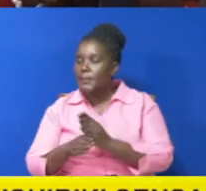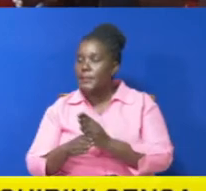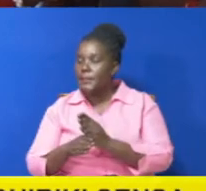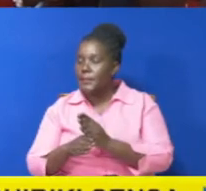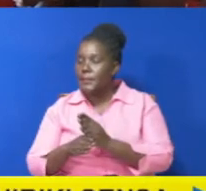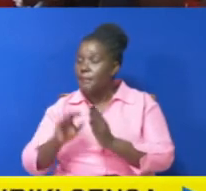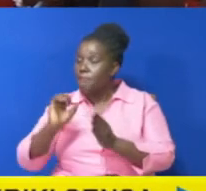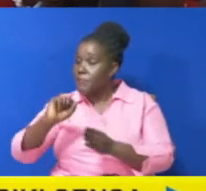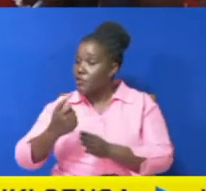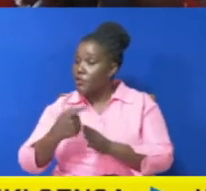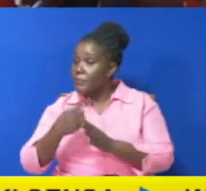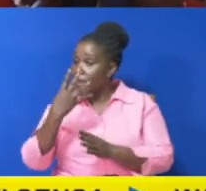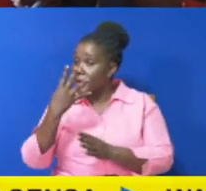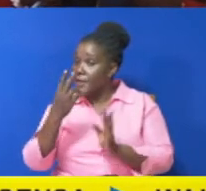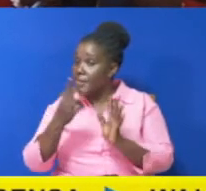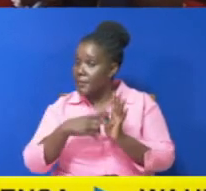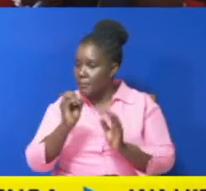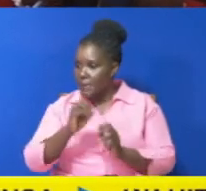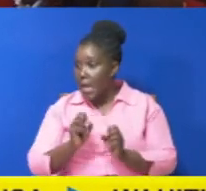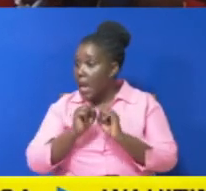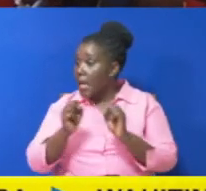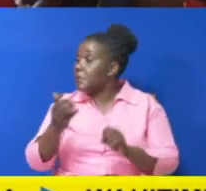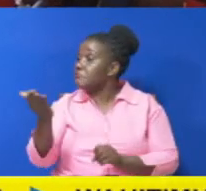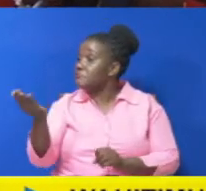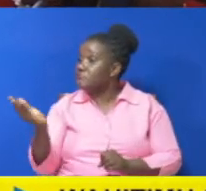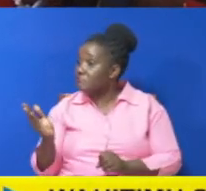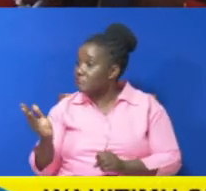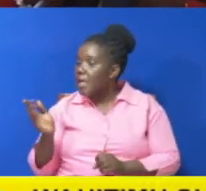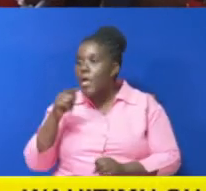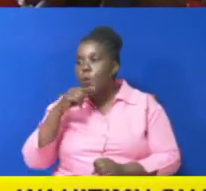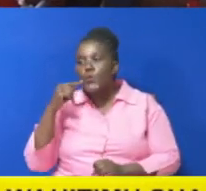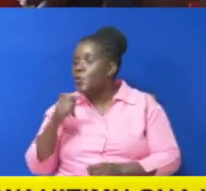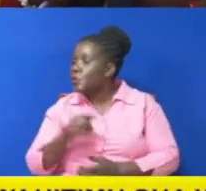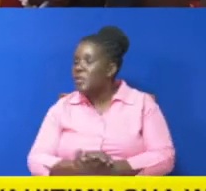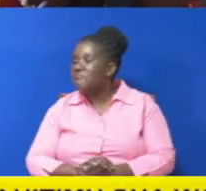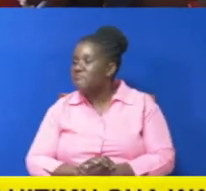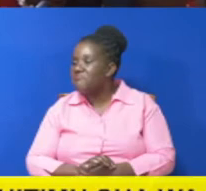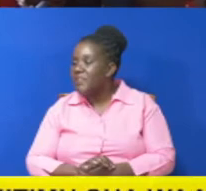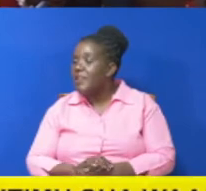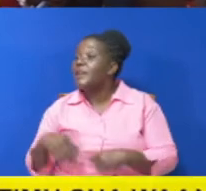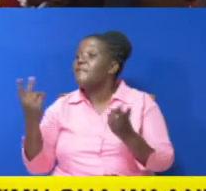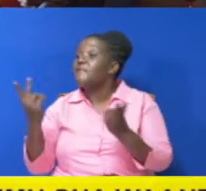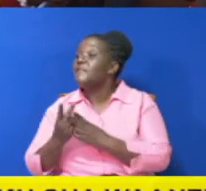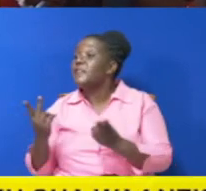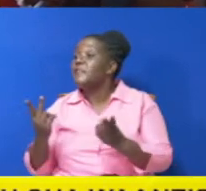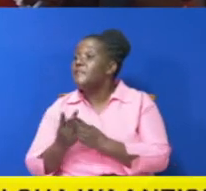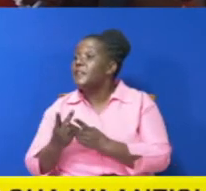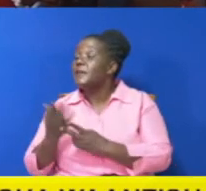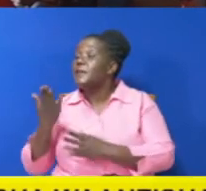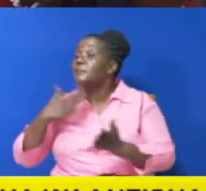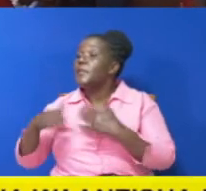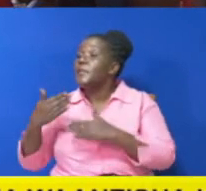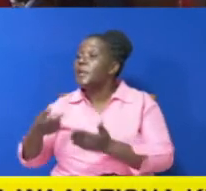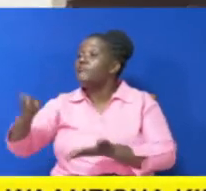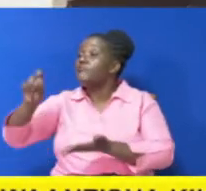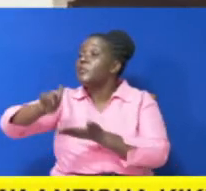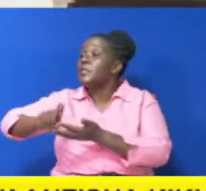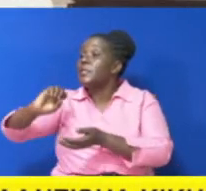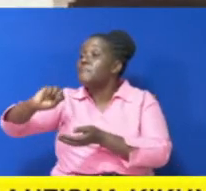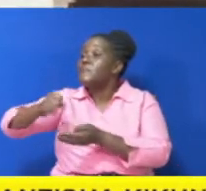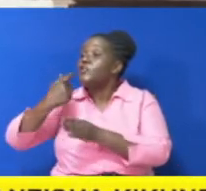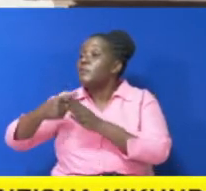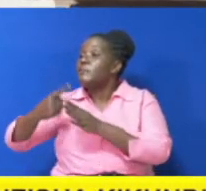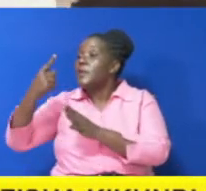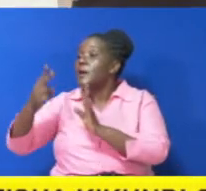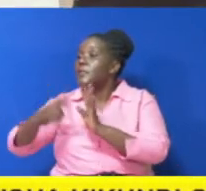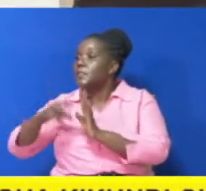ikatosheleza. Hapa milioni 470 hajatosha na kuna variation ya milioni 150 zaidi.